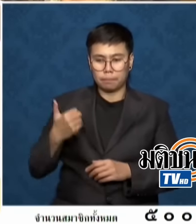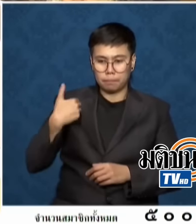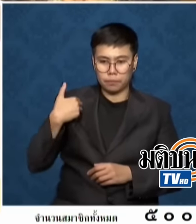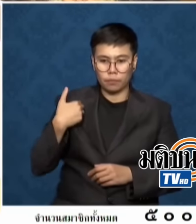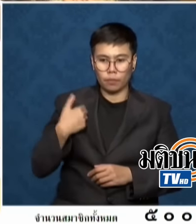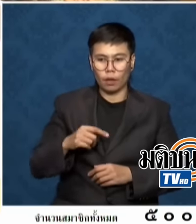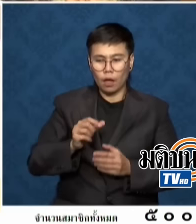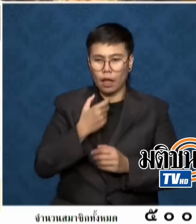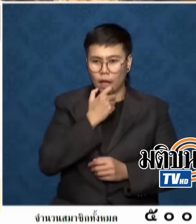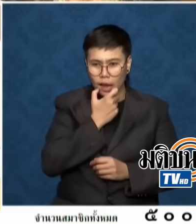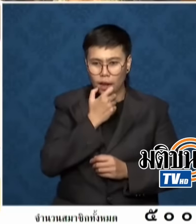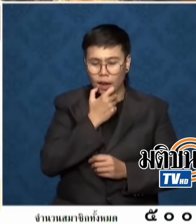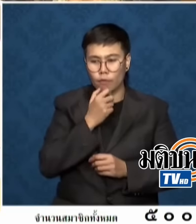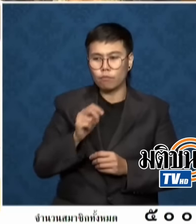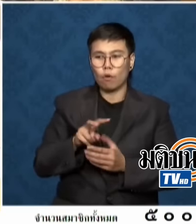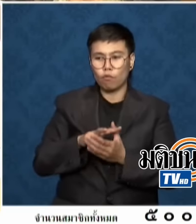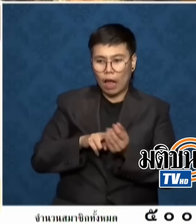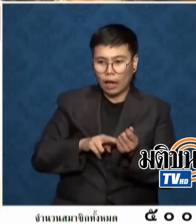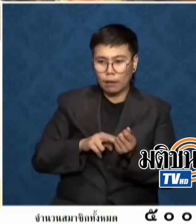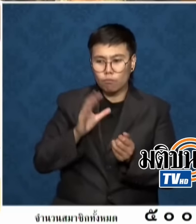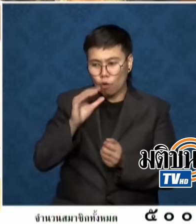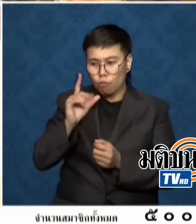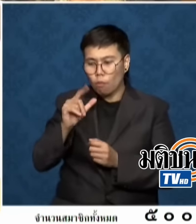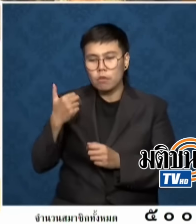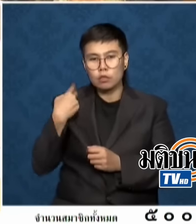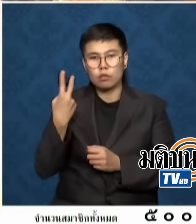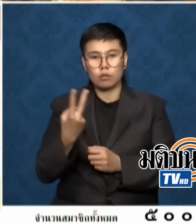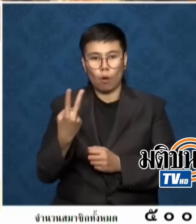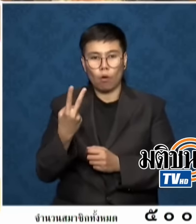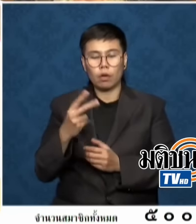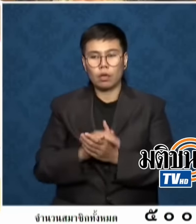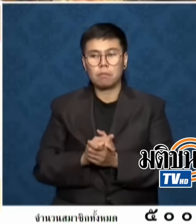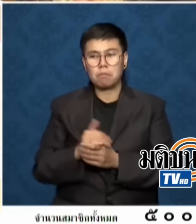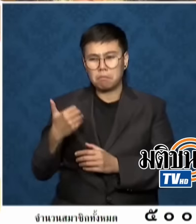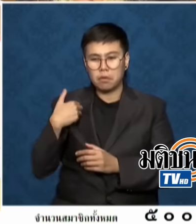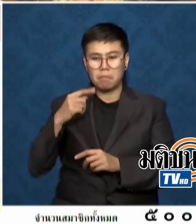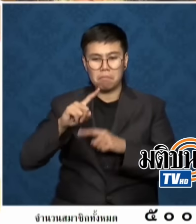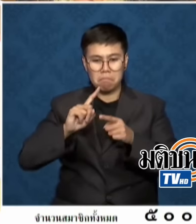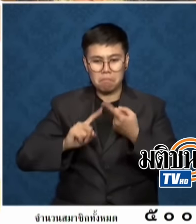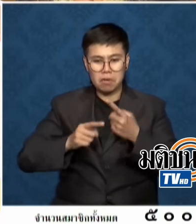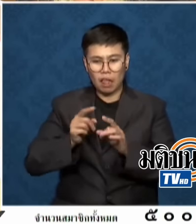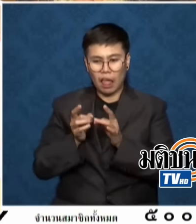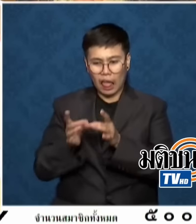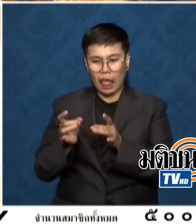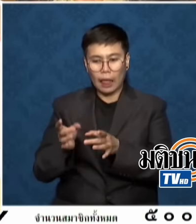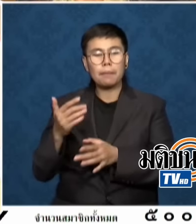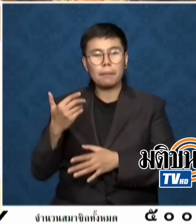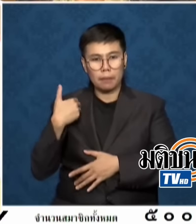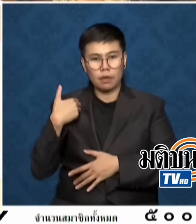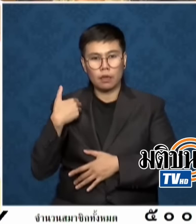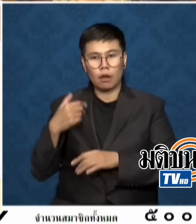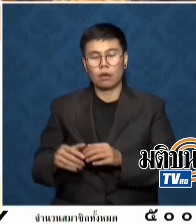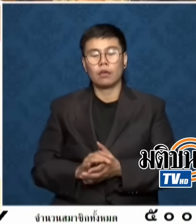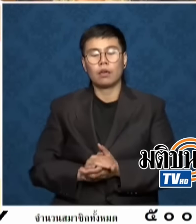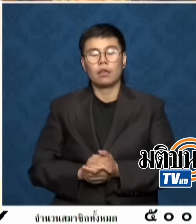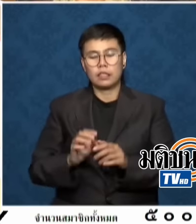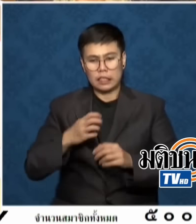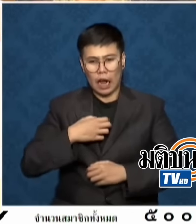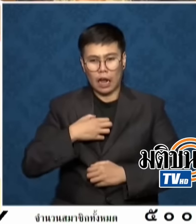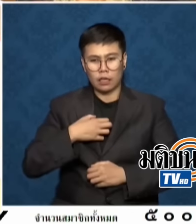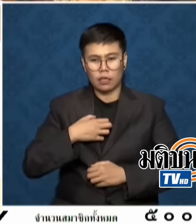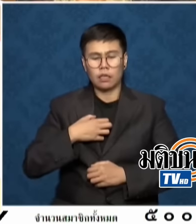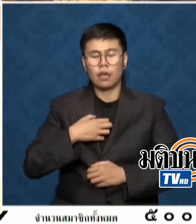นล้อการเลือกปฏิบัติและการแก้ไขปัญหาเหล่านี้ต้องสนับสนุนสิ่งแวดล้อมให้เข้าใจความหลากหล